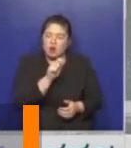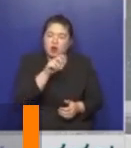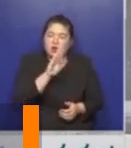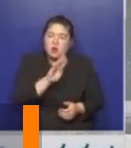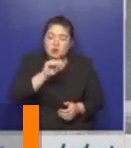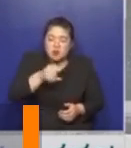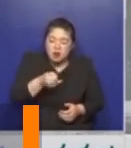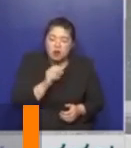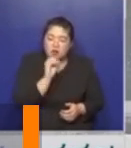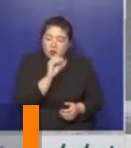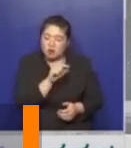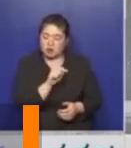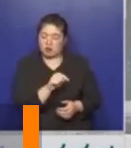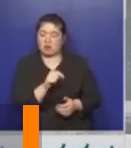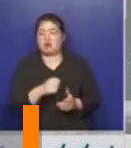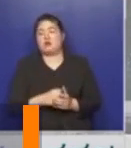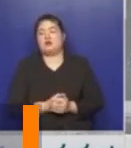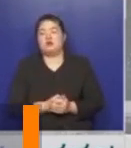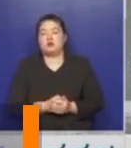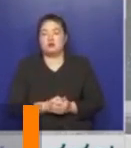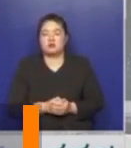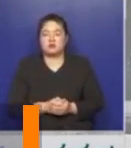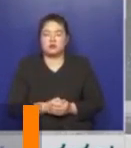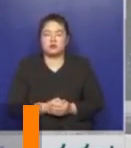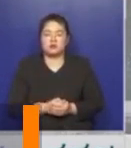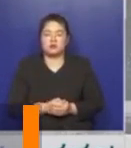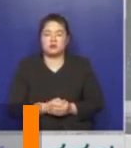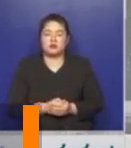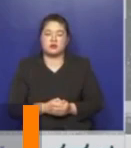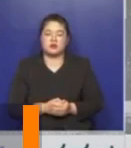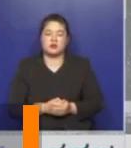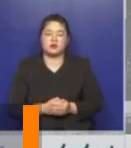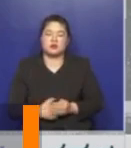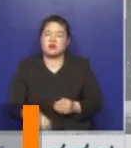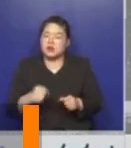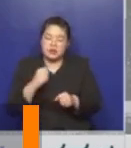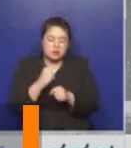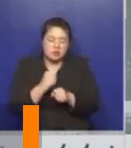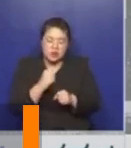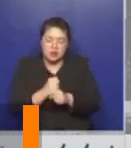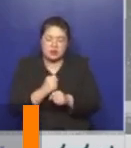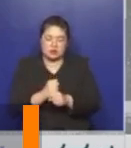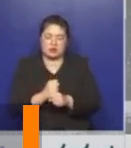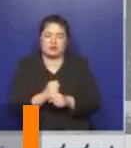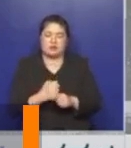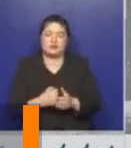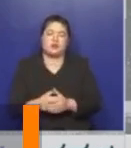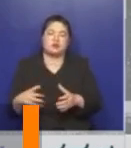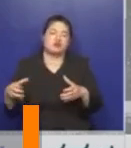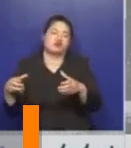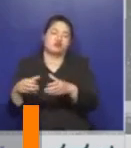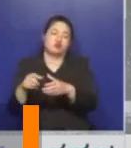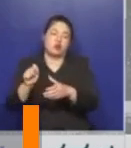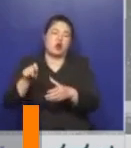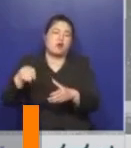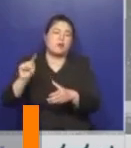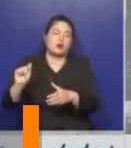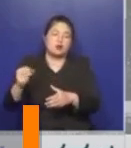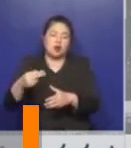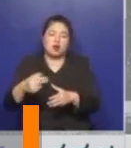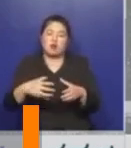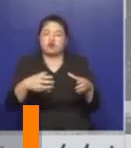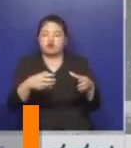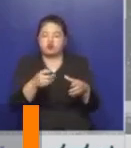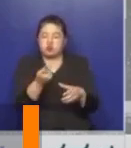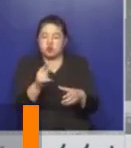ครับคือเรื่องของการกระจายอำนาจครับกรมท้องถิ่นเนี่ยหลายๆกลม